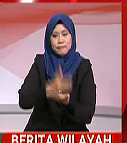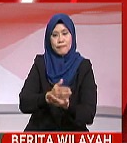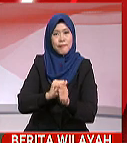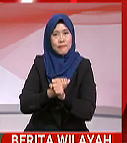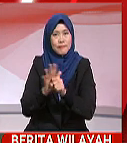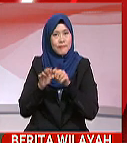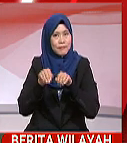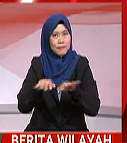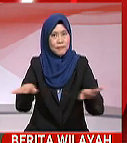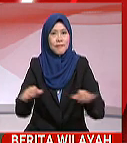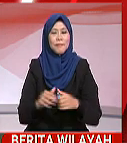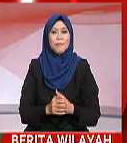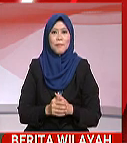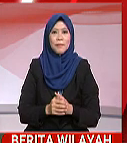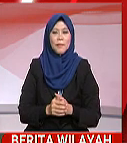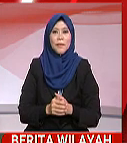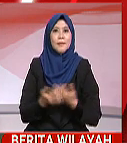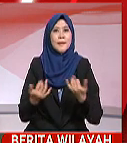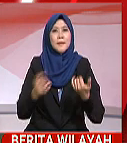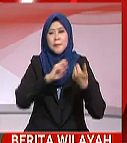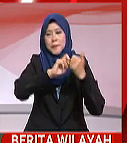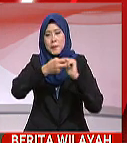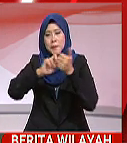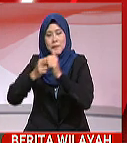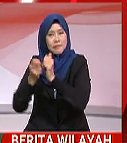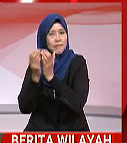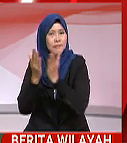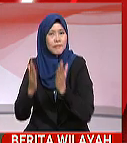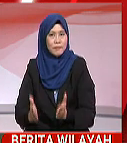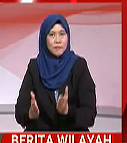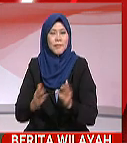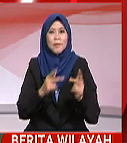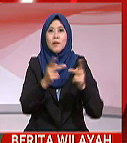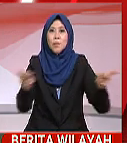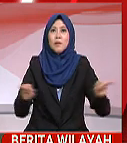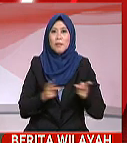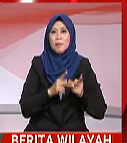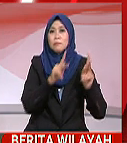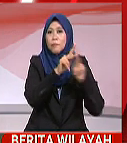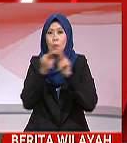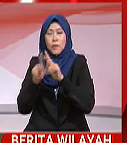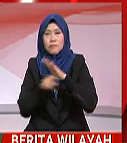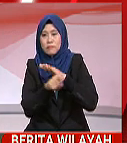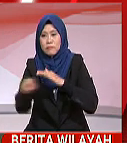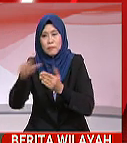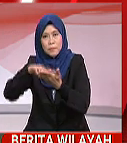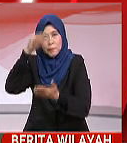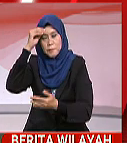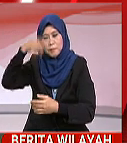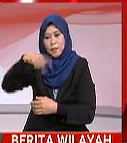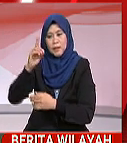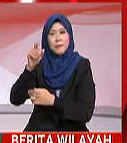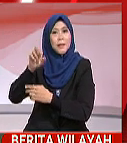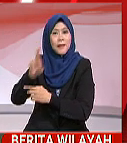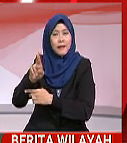penularan pandemik COVID-19, menyedari kekangan yang dihadapi pelajar di pedalaman Sabah dalam mengikuti PDPR, Shell